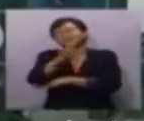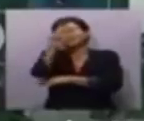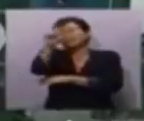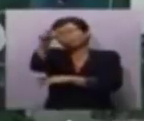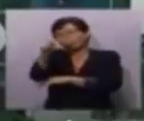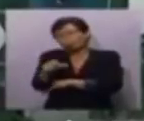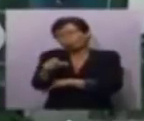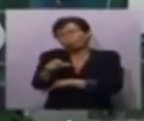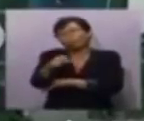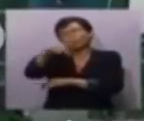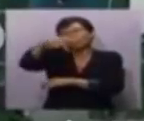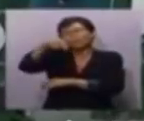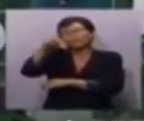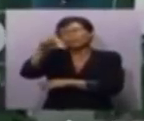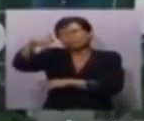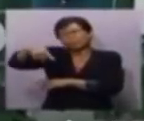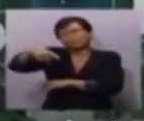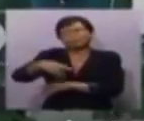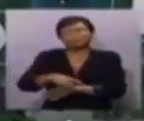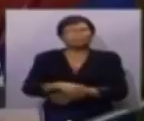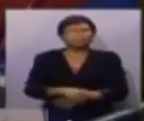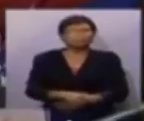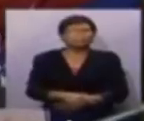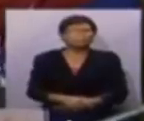seorang calon PDP.